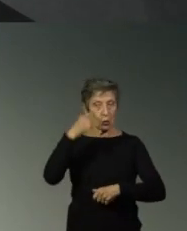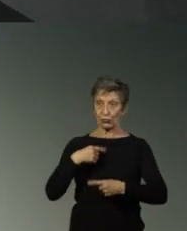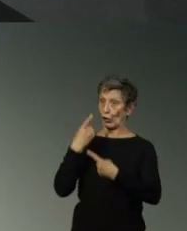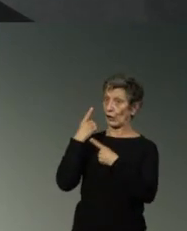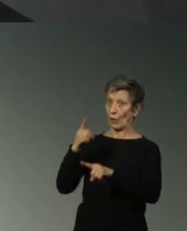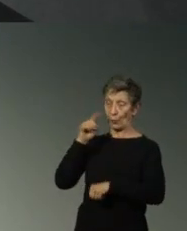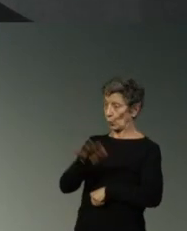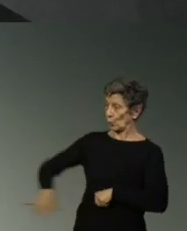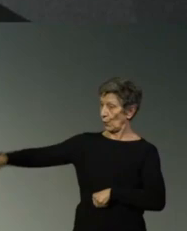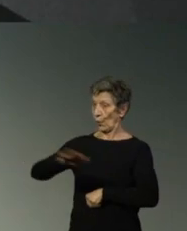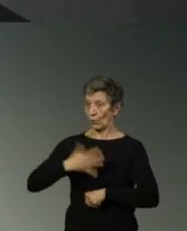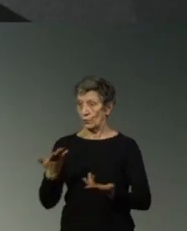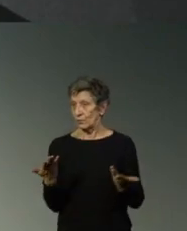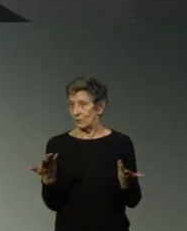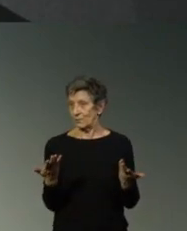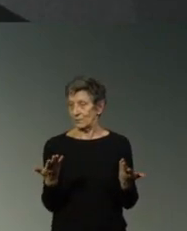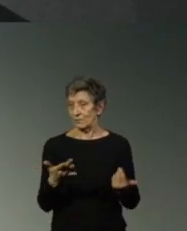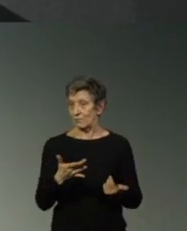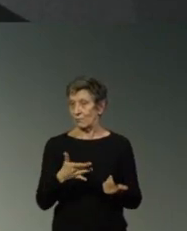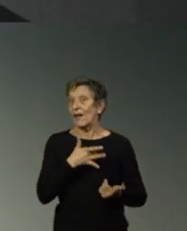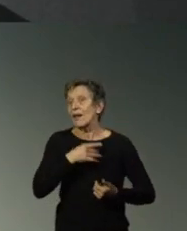intérêt général et